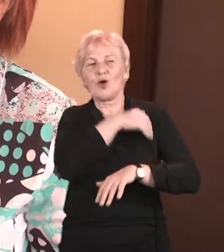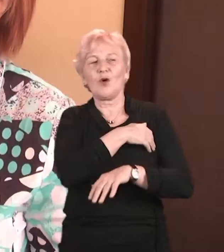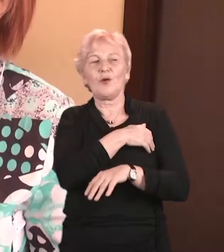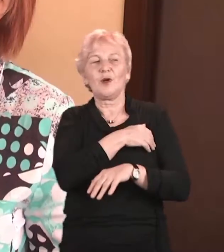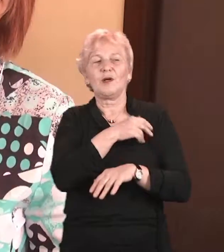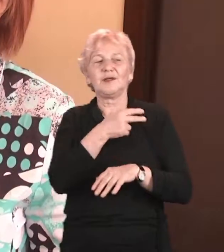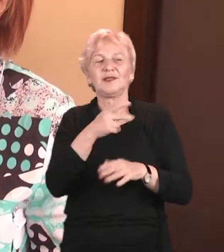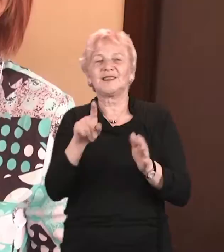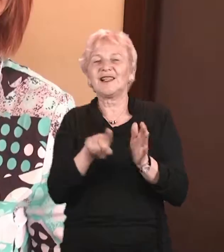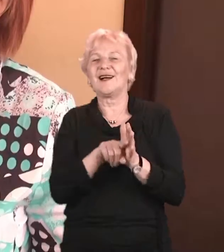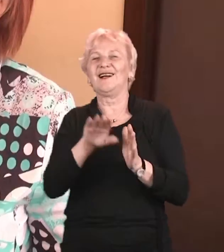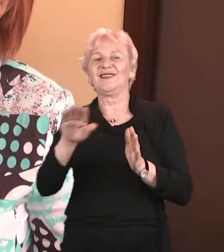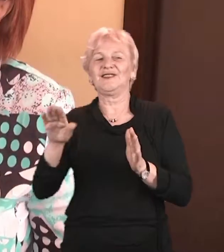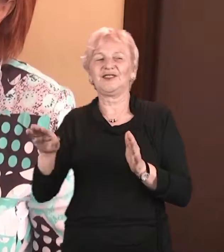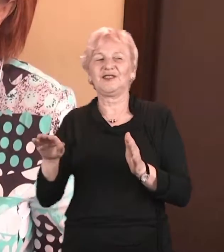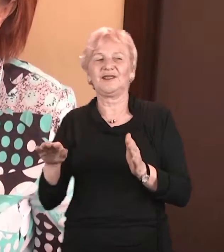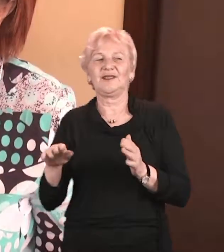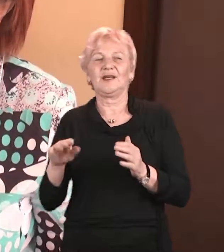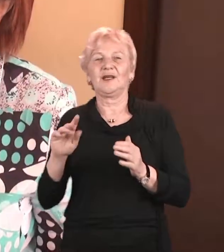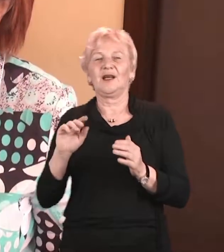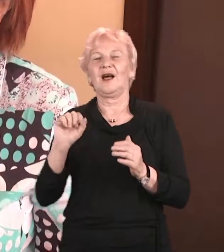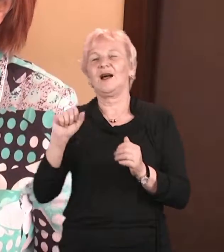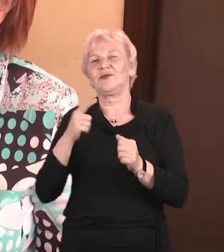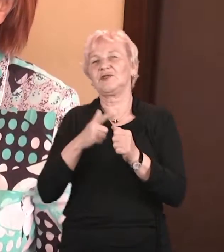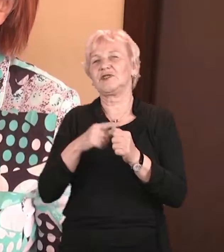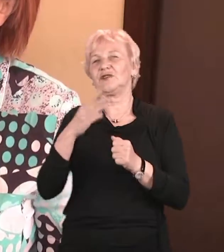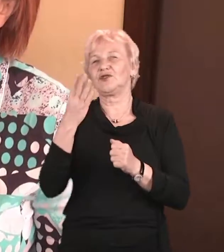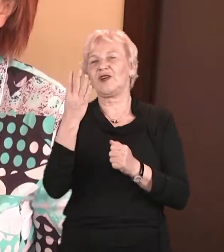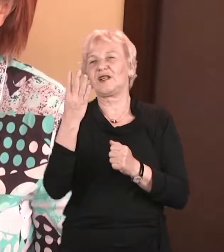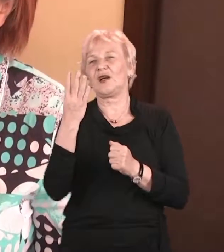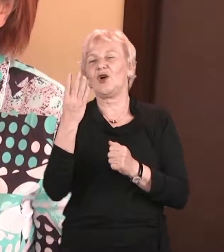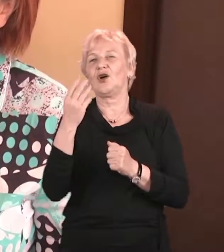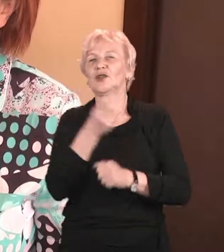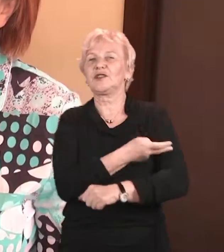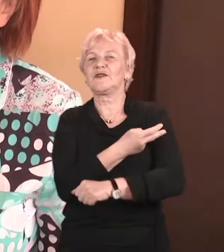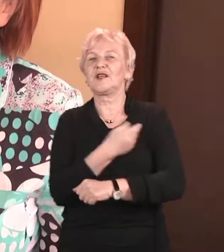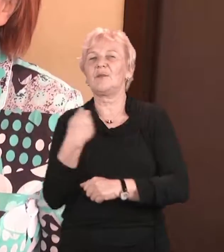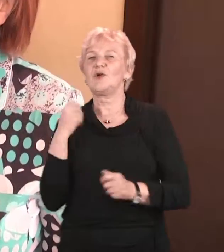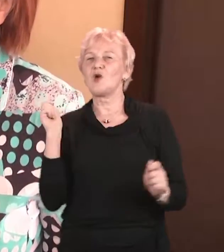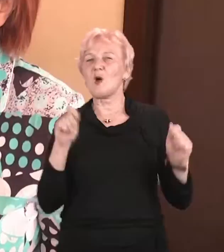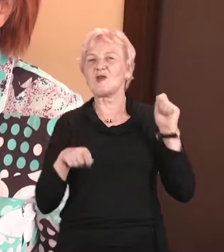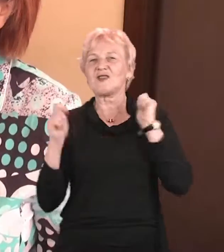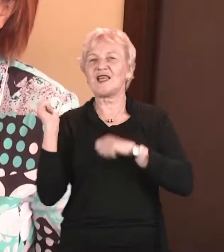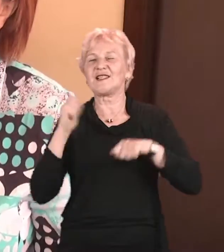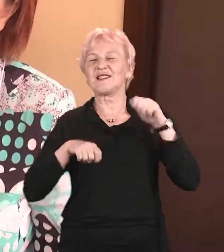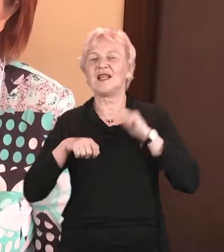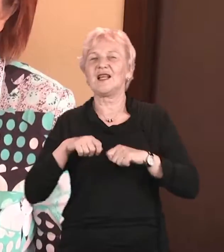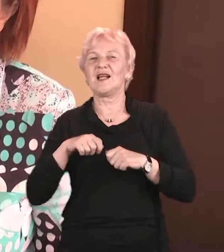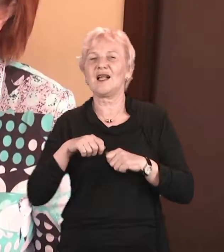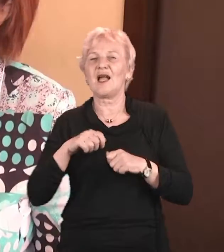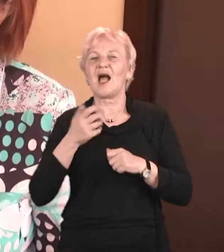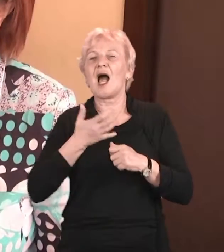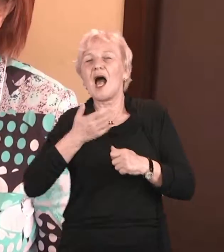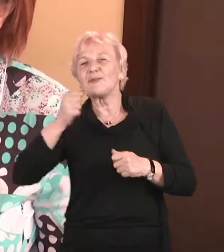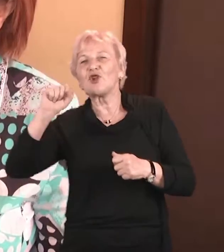murami. Po czym 24 czerwca odbył się zjazd absolwentów. Wydaje nam się, że było ich bardzo